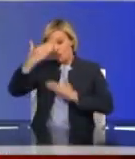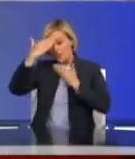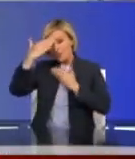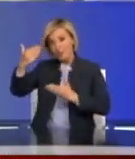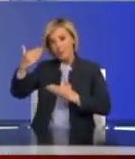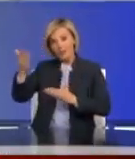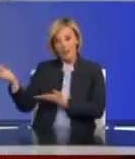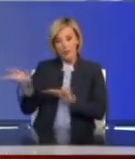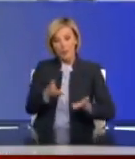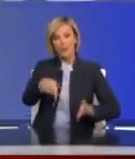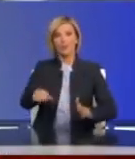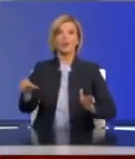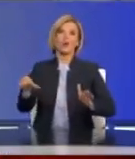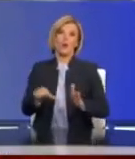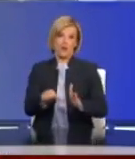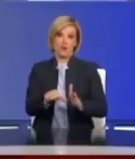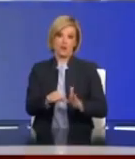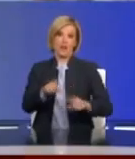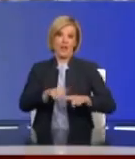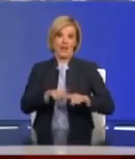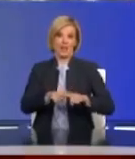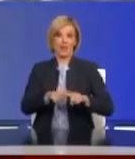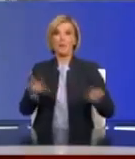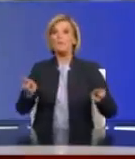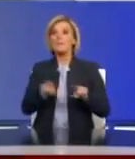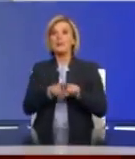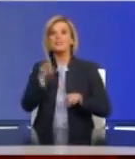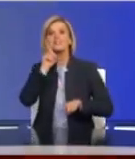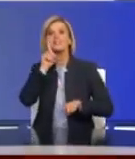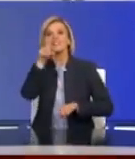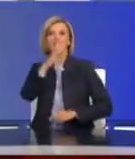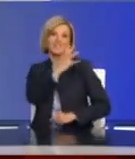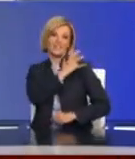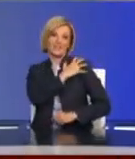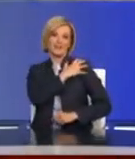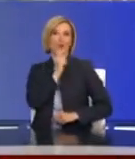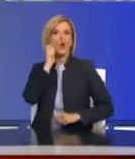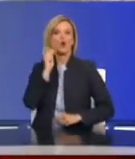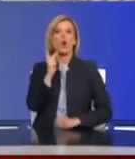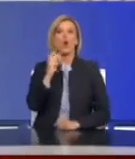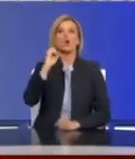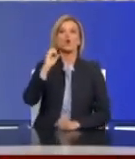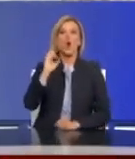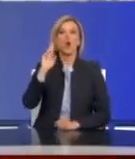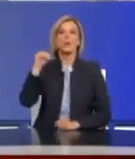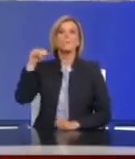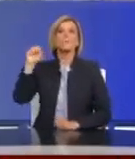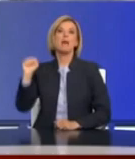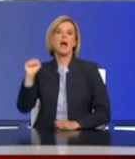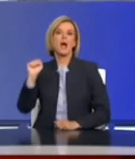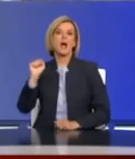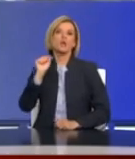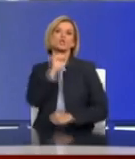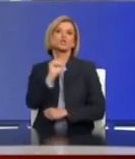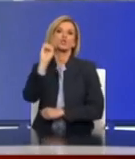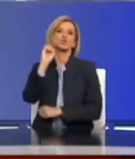ενόπλων δυνάμεων, η αρχισμηνίας Σοφία Κορμά. Μαζί